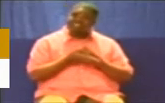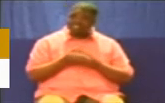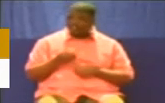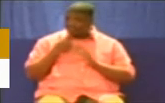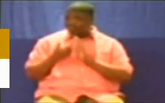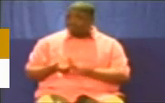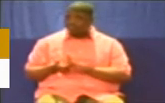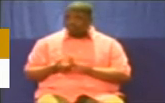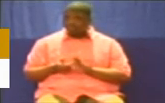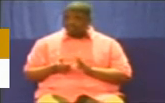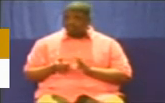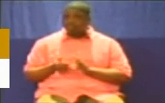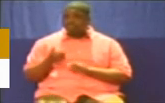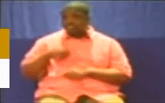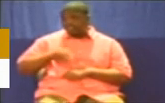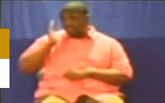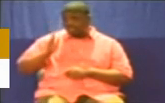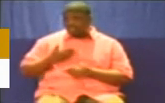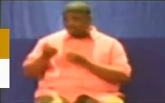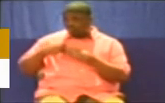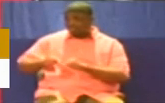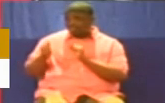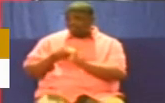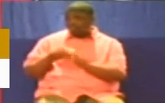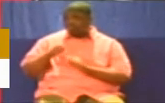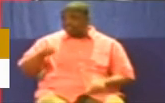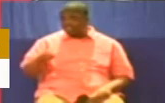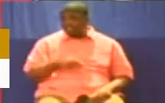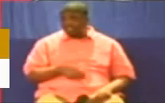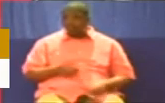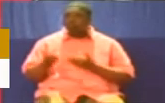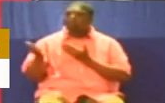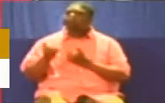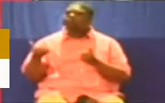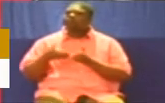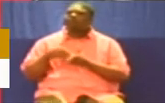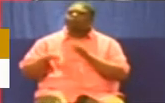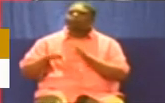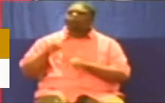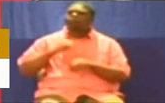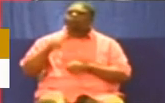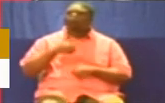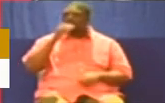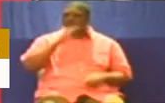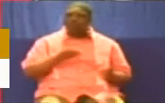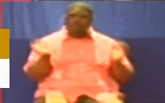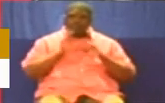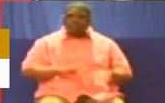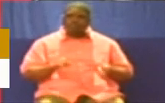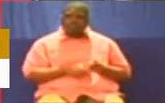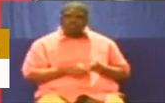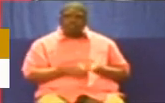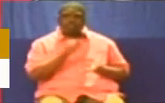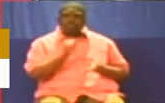iwapo kama serikali inataka kutekeleza jambo hili, basi pengine wasubiri mpaka uchaguzi wa mwezi Novemba utakapokamilika, basi